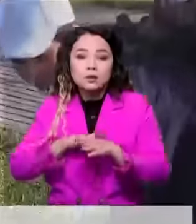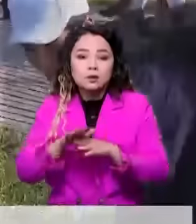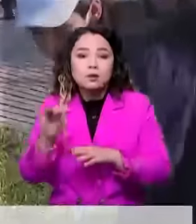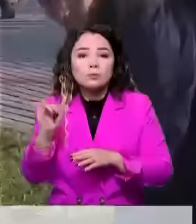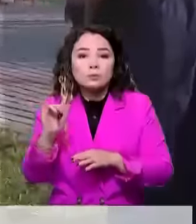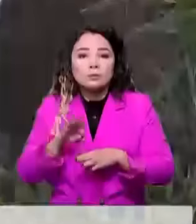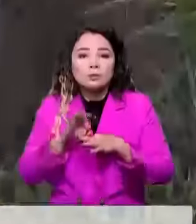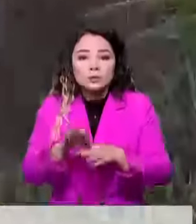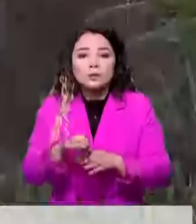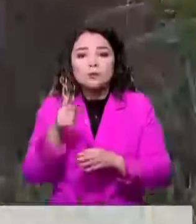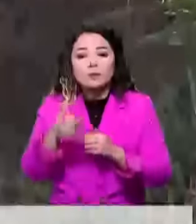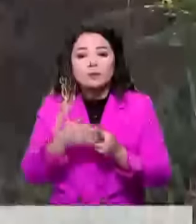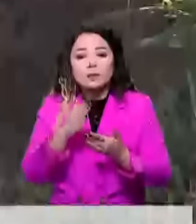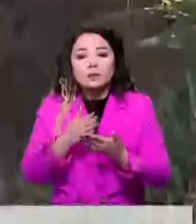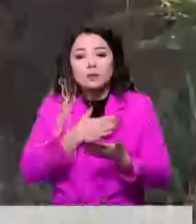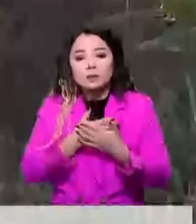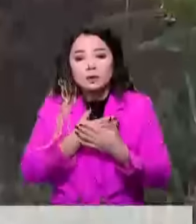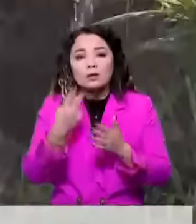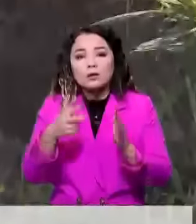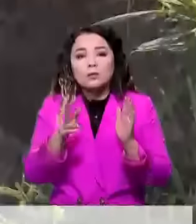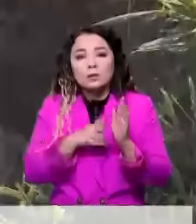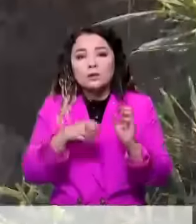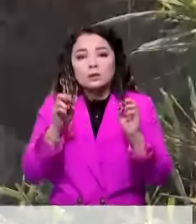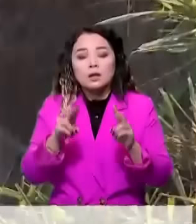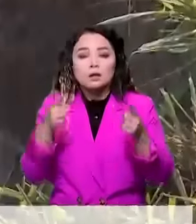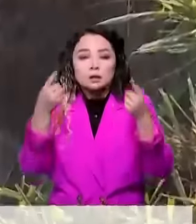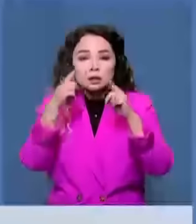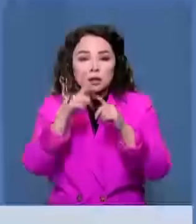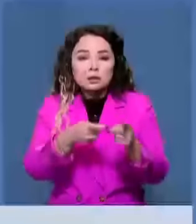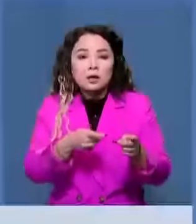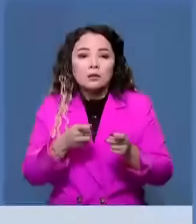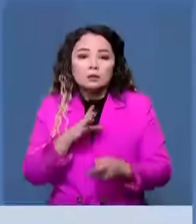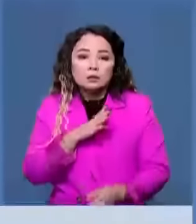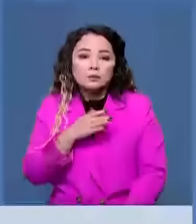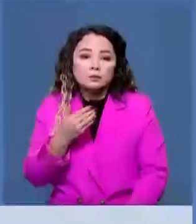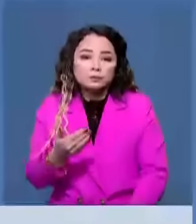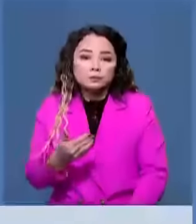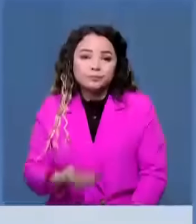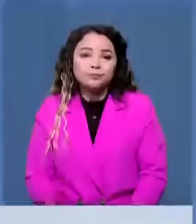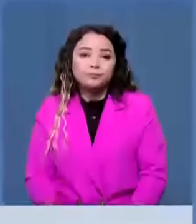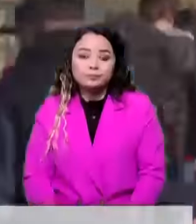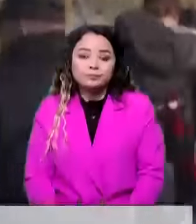Сенбілікке 1000-нан астам адам атсалысып, 28 арнайы техника тартылды.